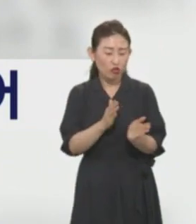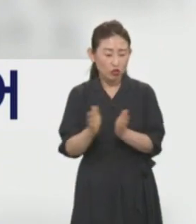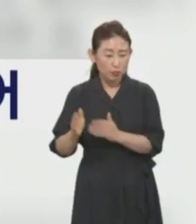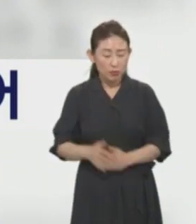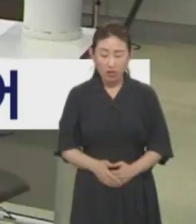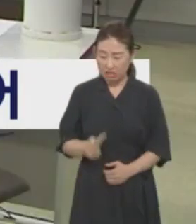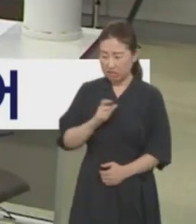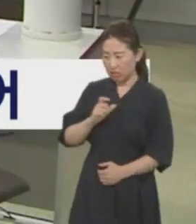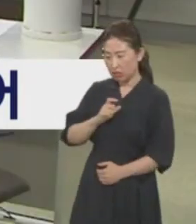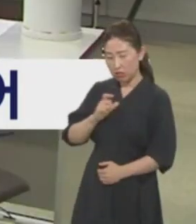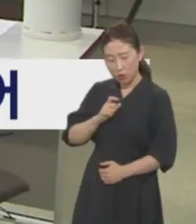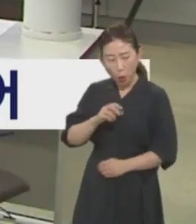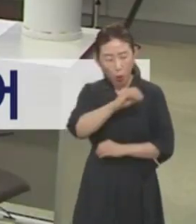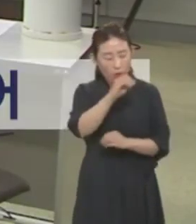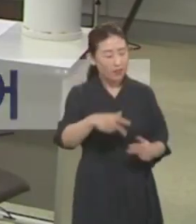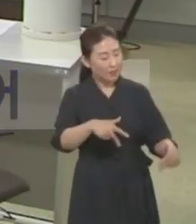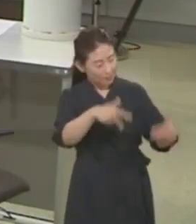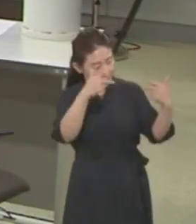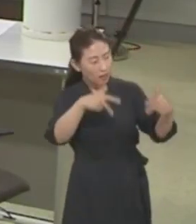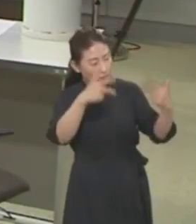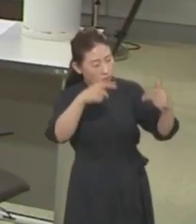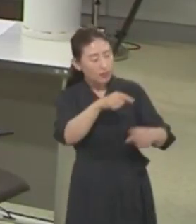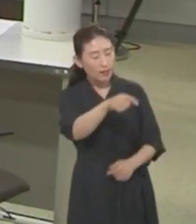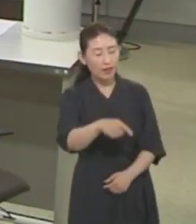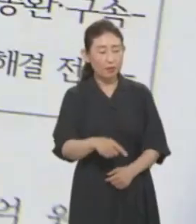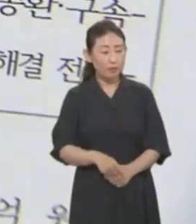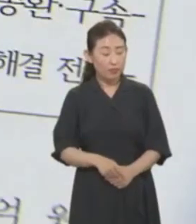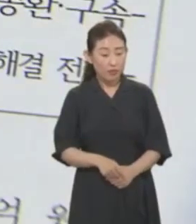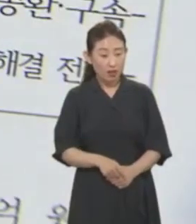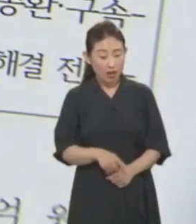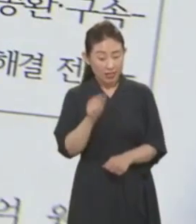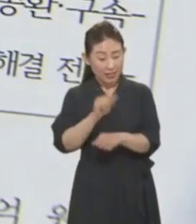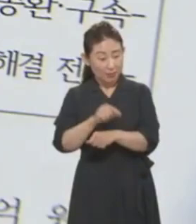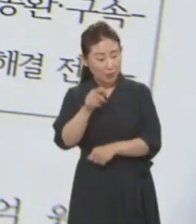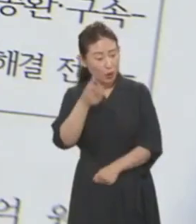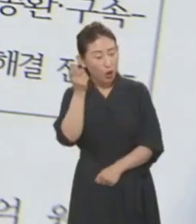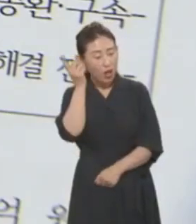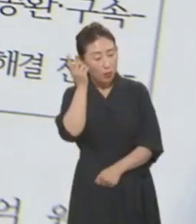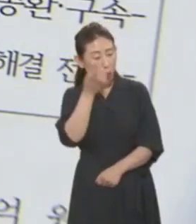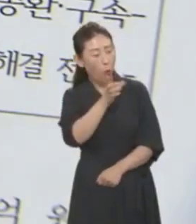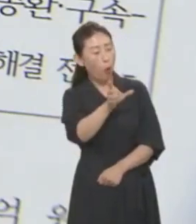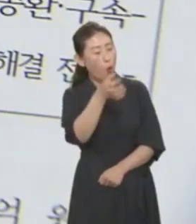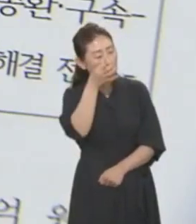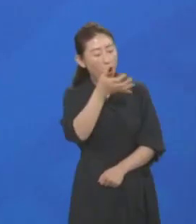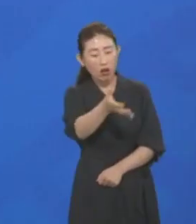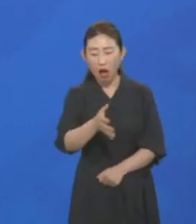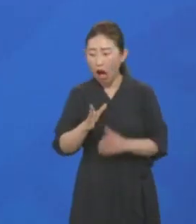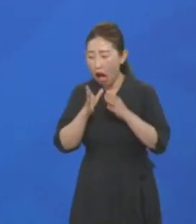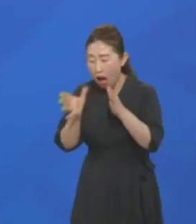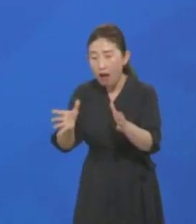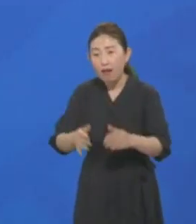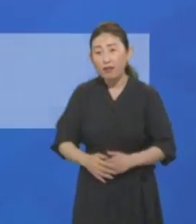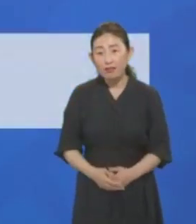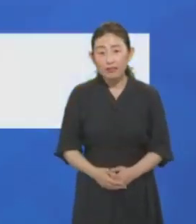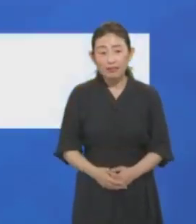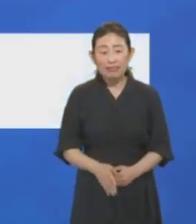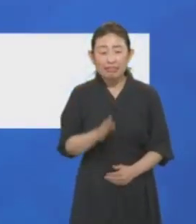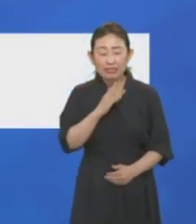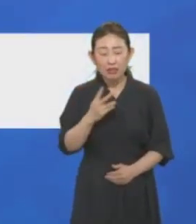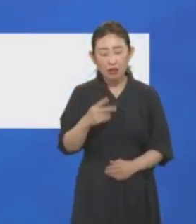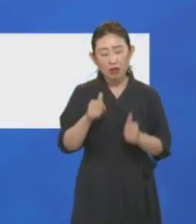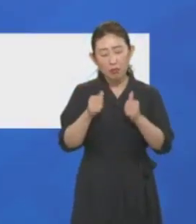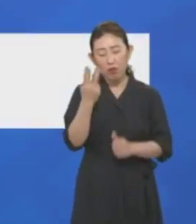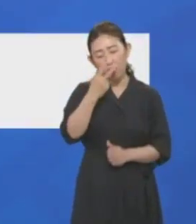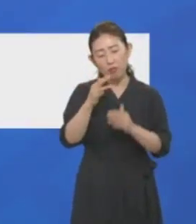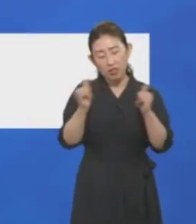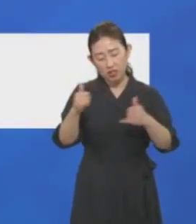의심하는 피해자들에게 영상통화까지 걸어 가짜 검사 사무실을 보여주기도 했습니다. 검사실처럼 사무실을